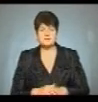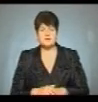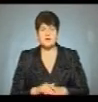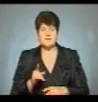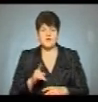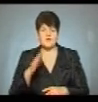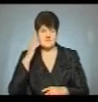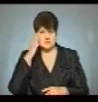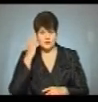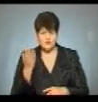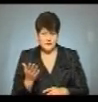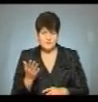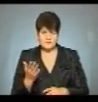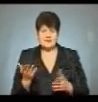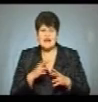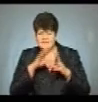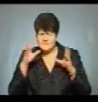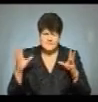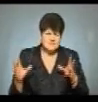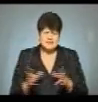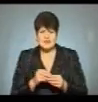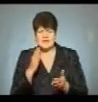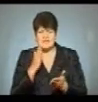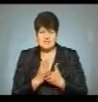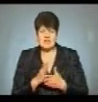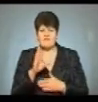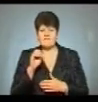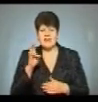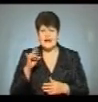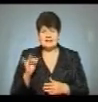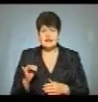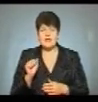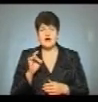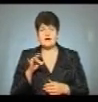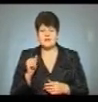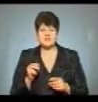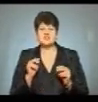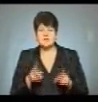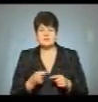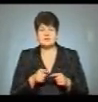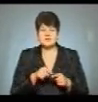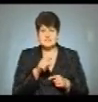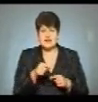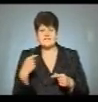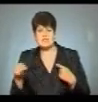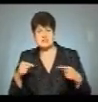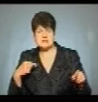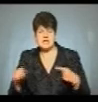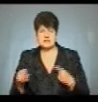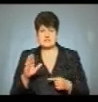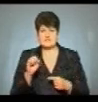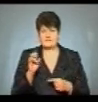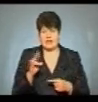візковій артерії, де взагалі знаходяться в людини вени і де артерії, чим артеріальна кровотеча відрізняється від